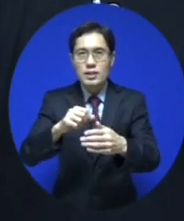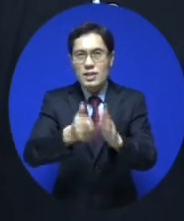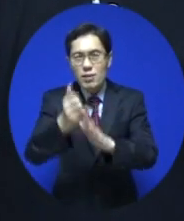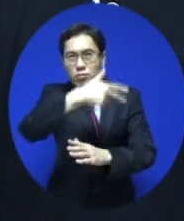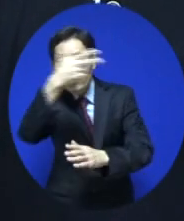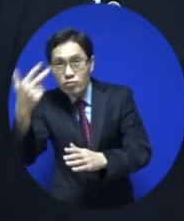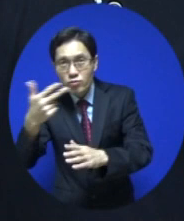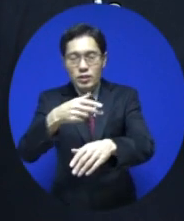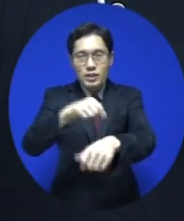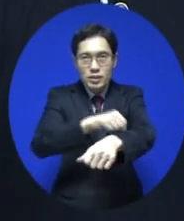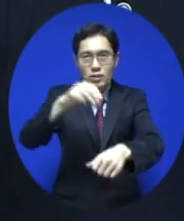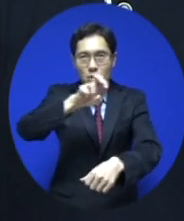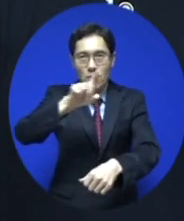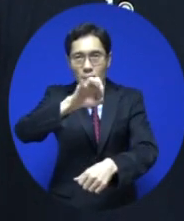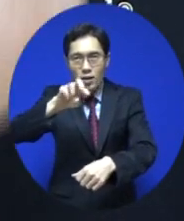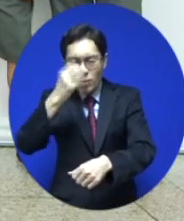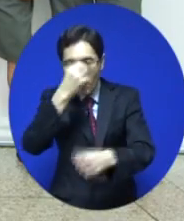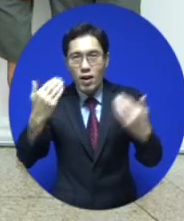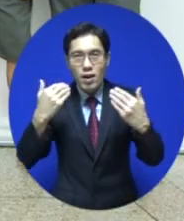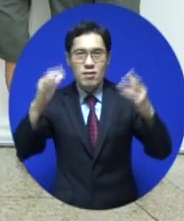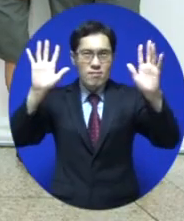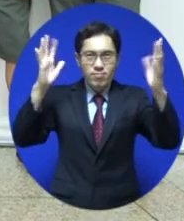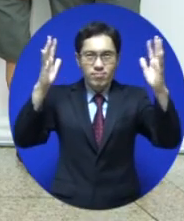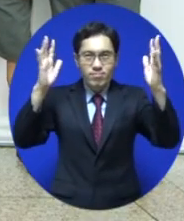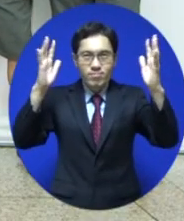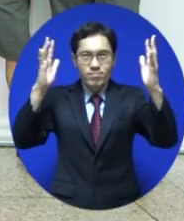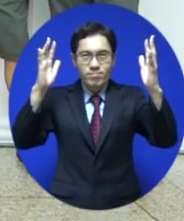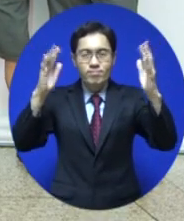우리 지역의 특성화고 마이스터고 학생들을 응원합니다.